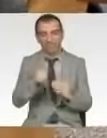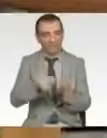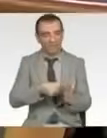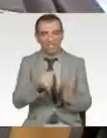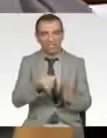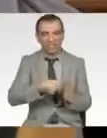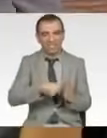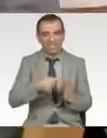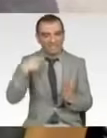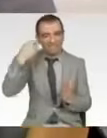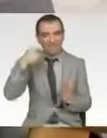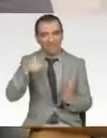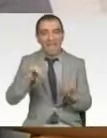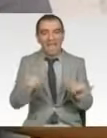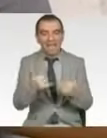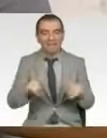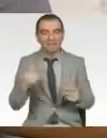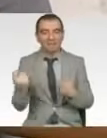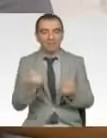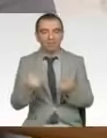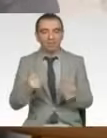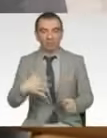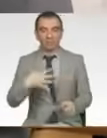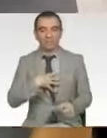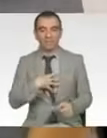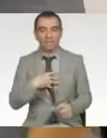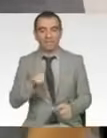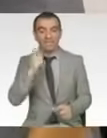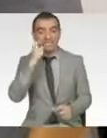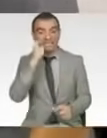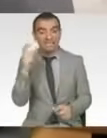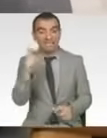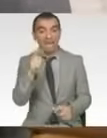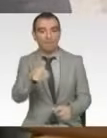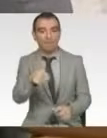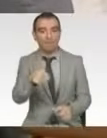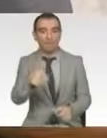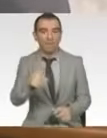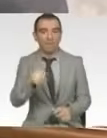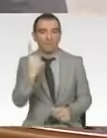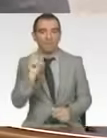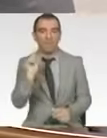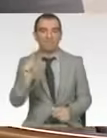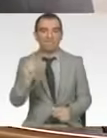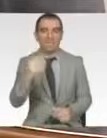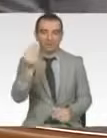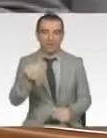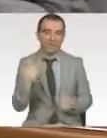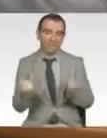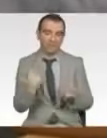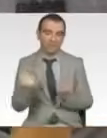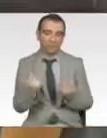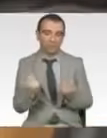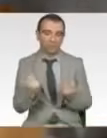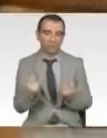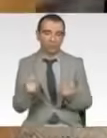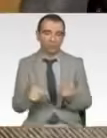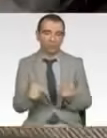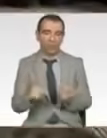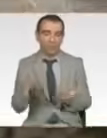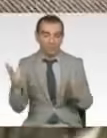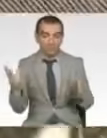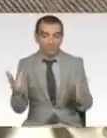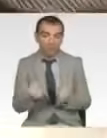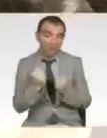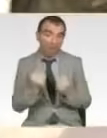hem eğlendirmeye çalışıyoruz ama kendi İslami kodlarımızdan da mesaj vermeye çalışıyoruz açıkçası.